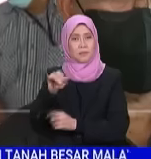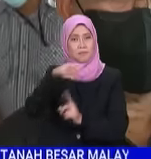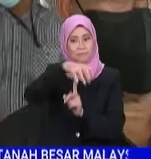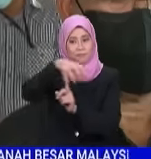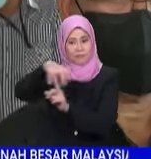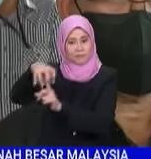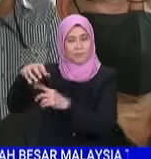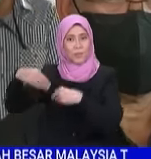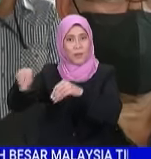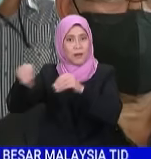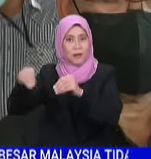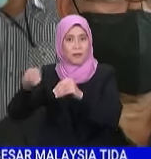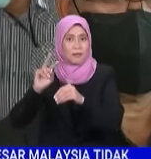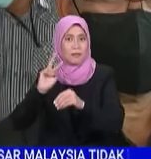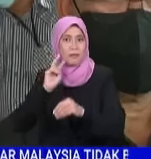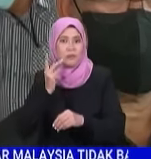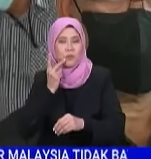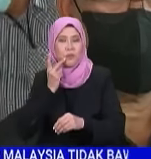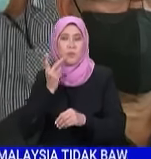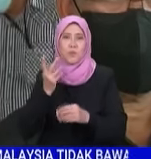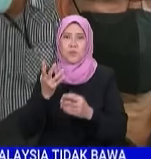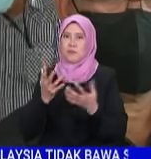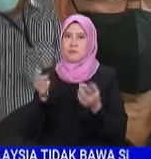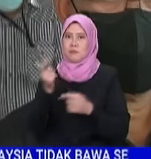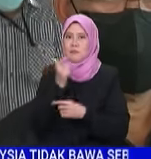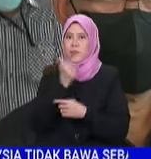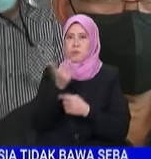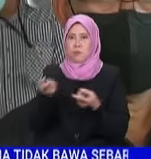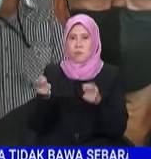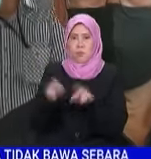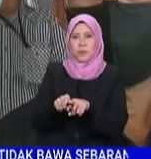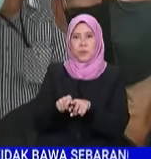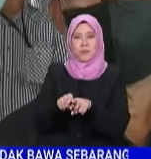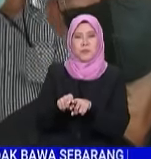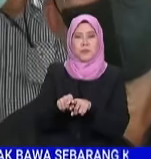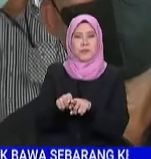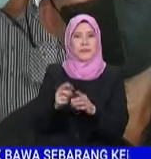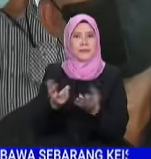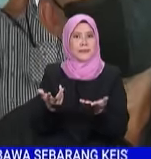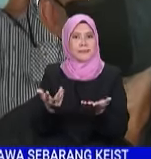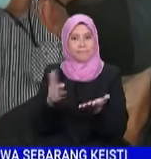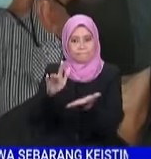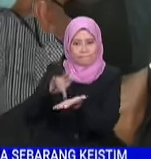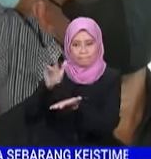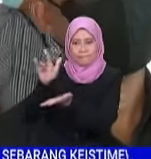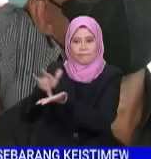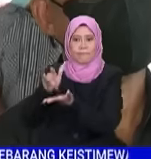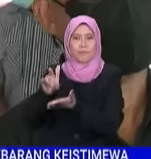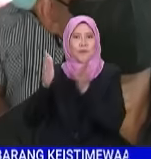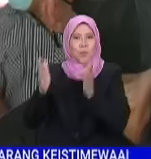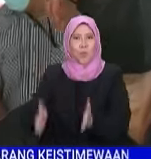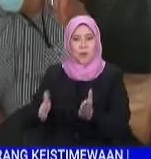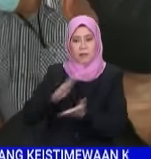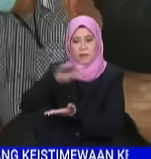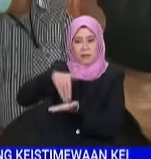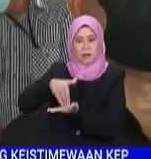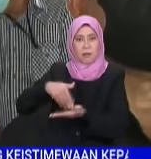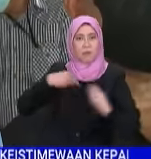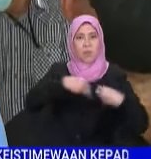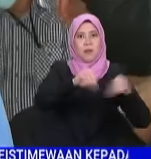berlaku berlaku banyak rantaian yang boleh dimanipulasi oleh orang tengah